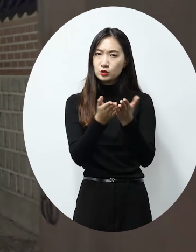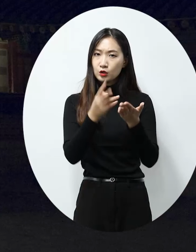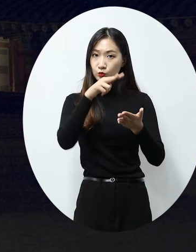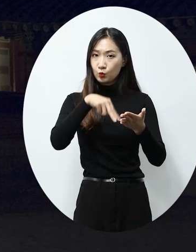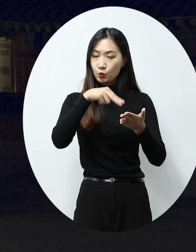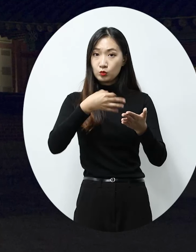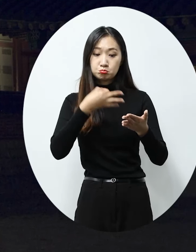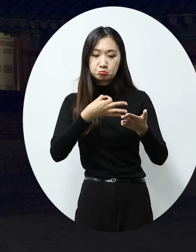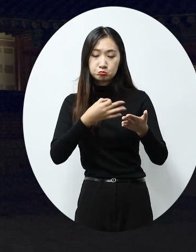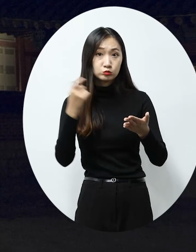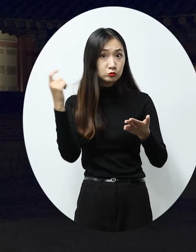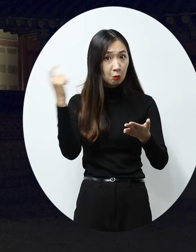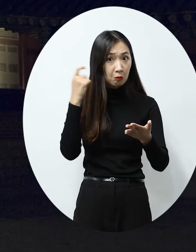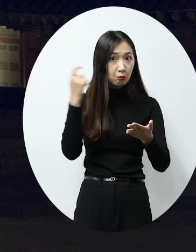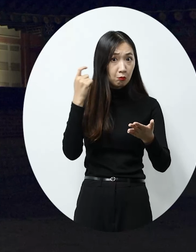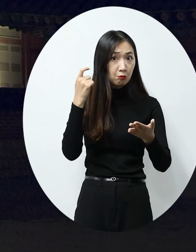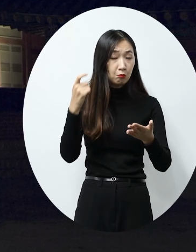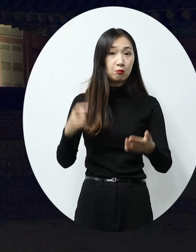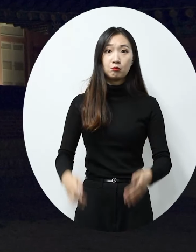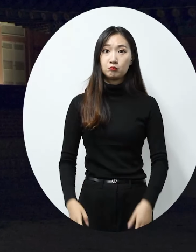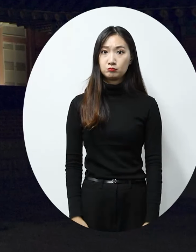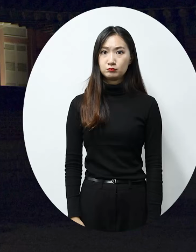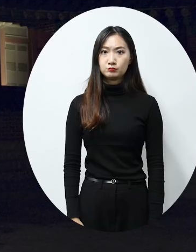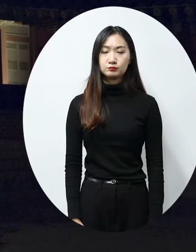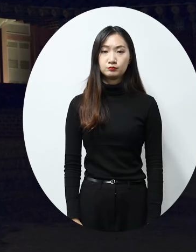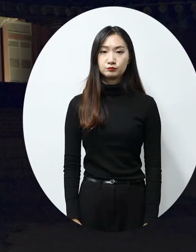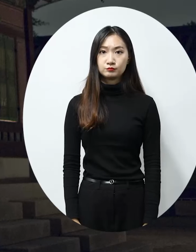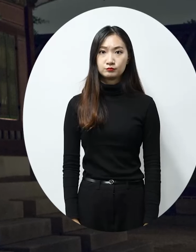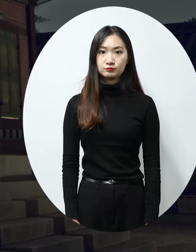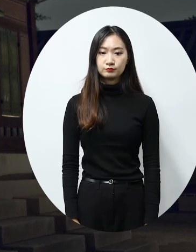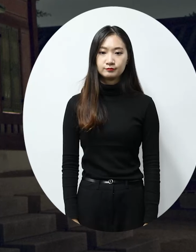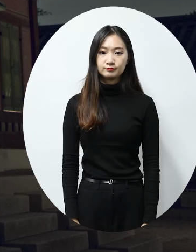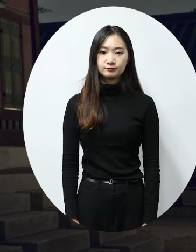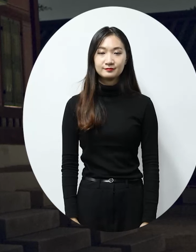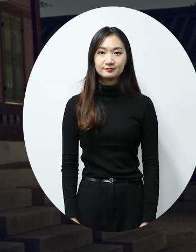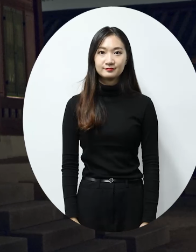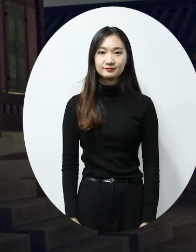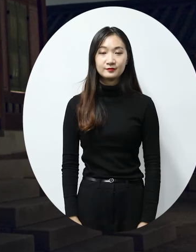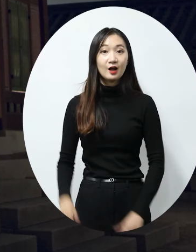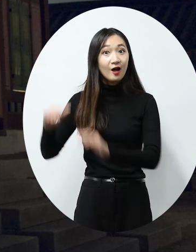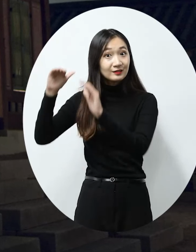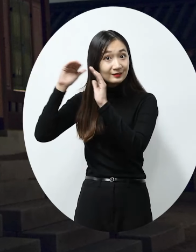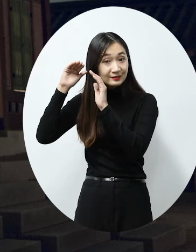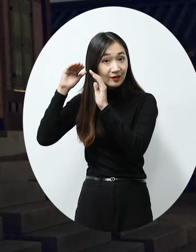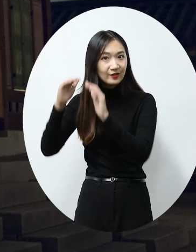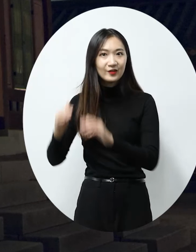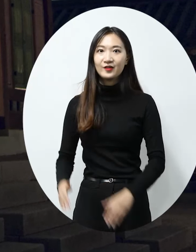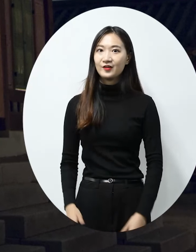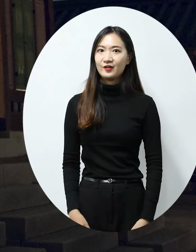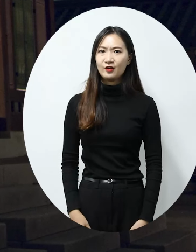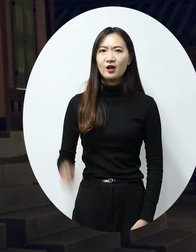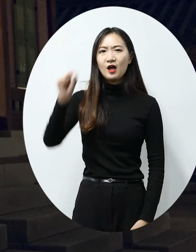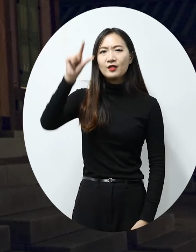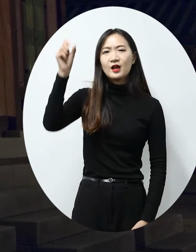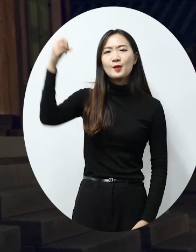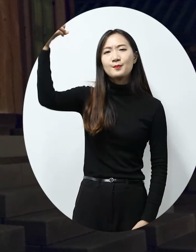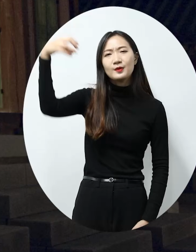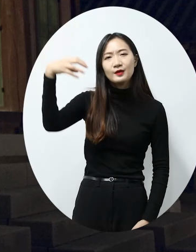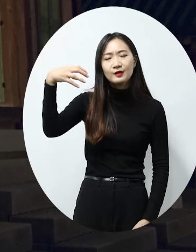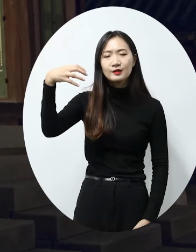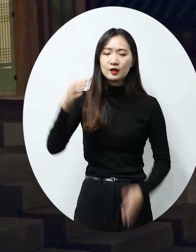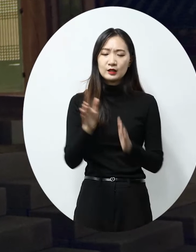파기시습지 부령여로 한가 유분자원박내 부령낙호 한가 들리시나요?